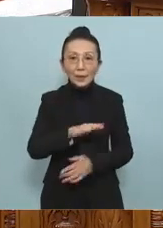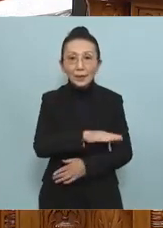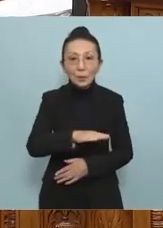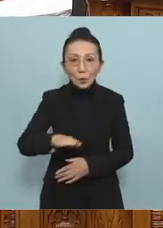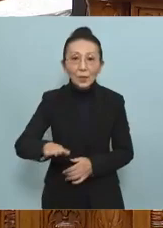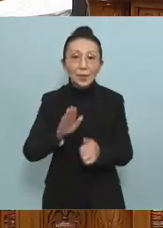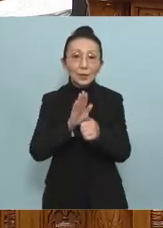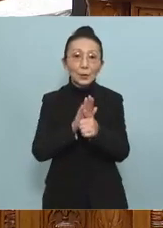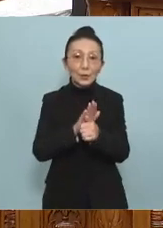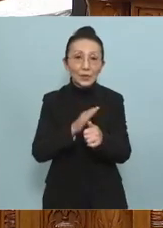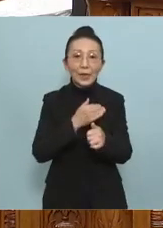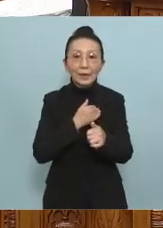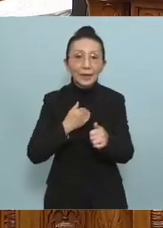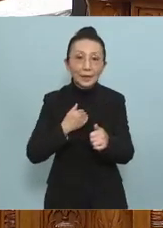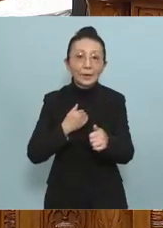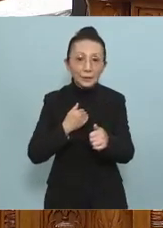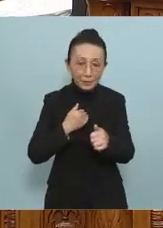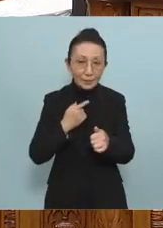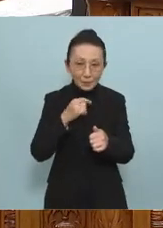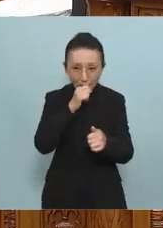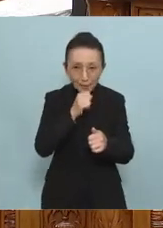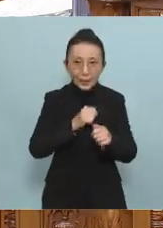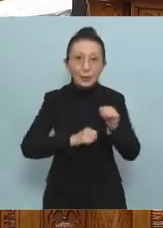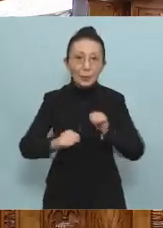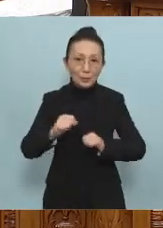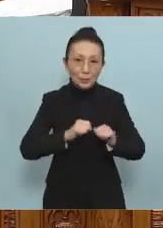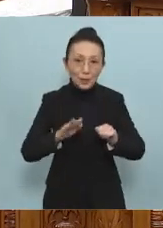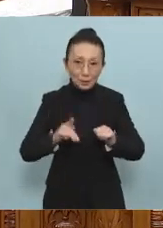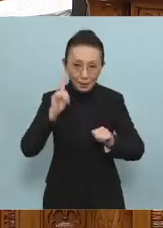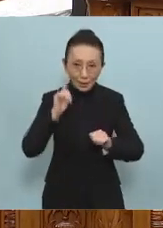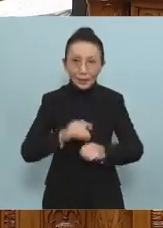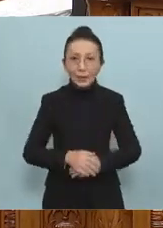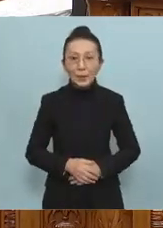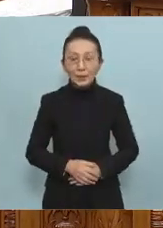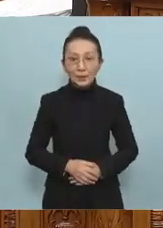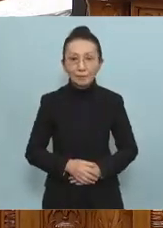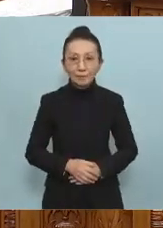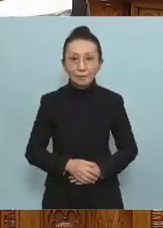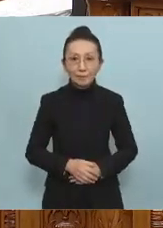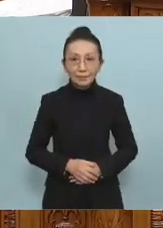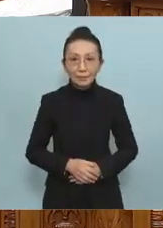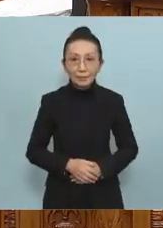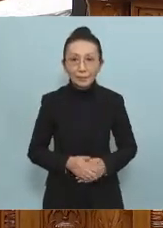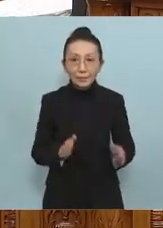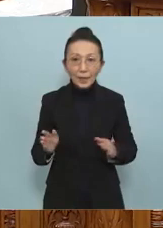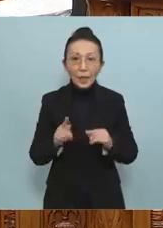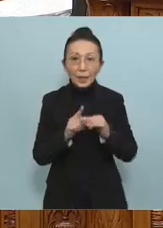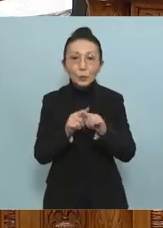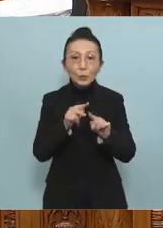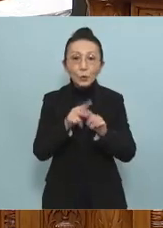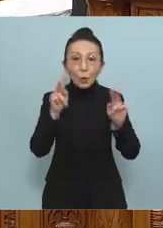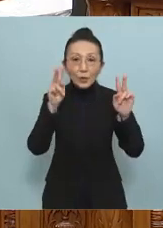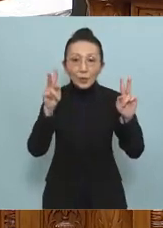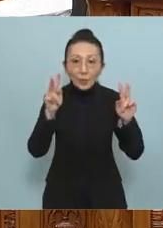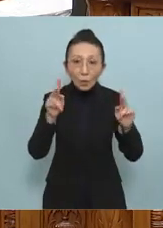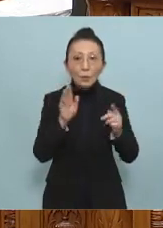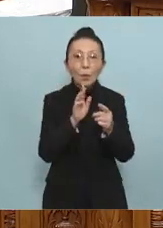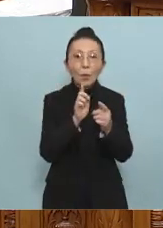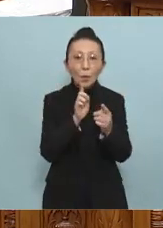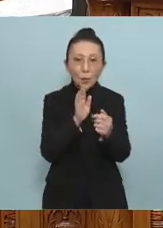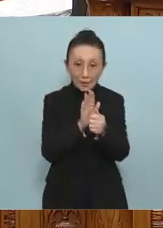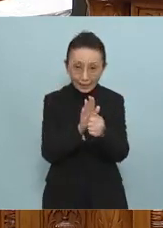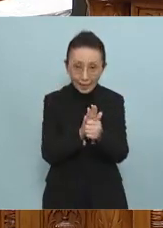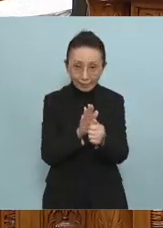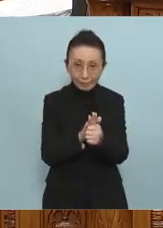することが可能である取り組みであると考えております。また、中小企業への支援についてお尋ねがあり